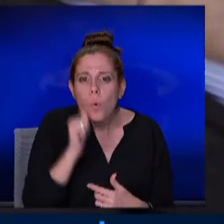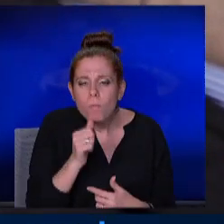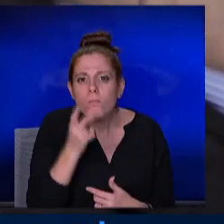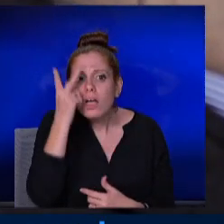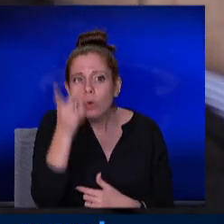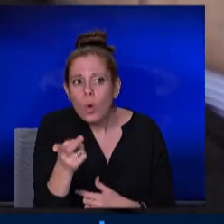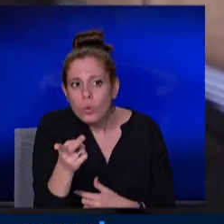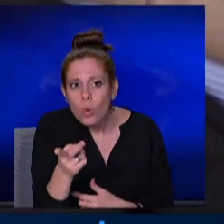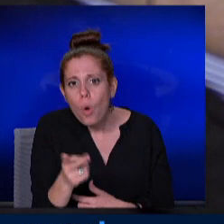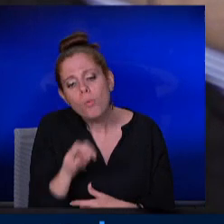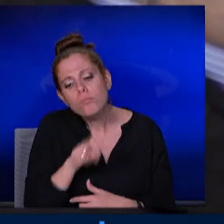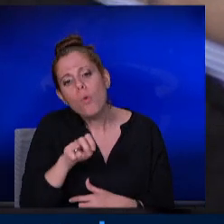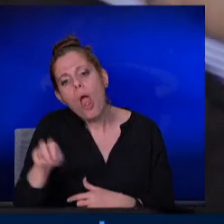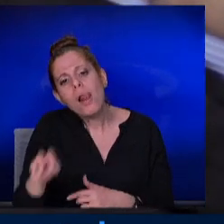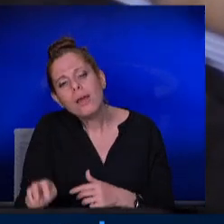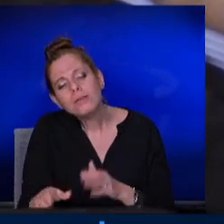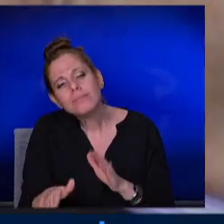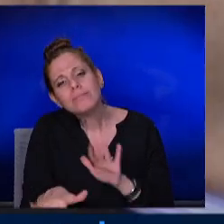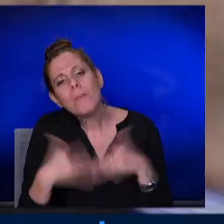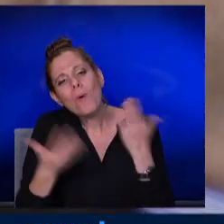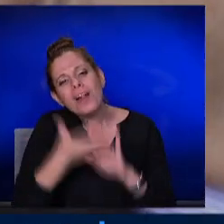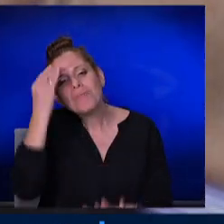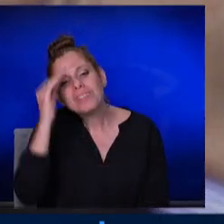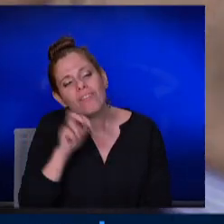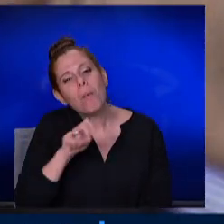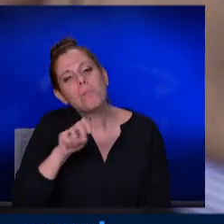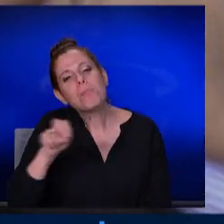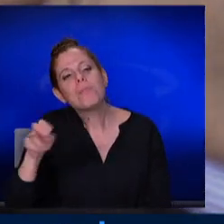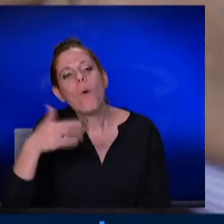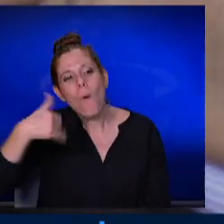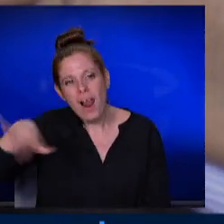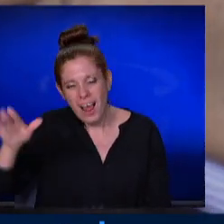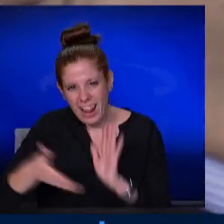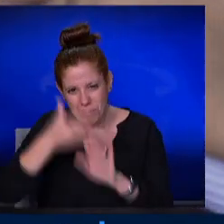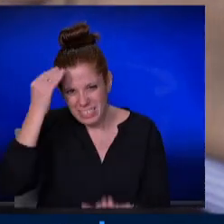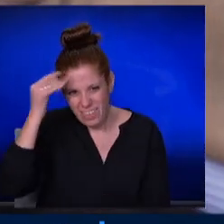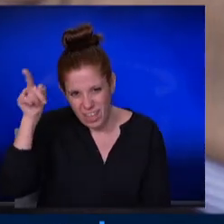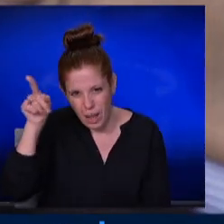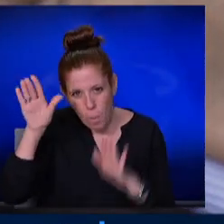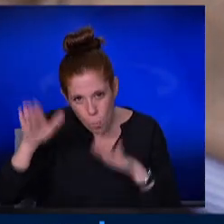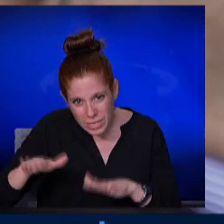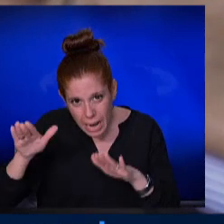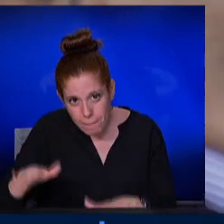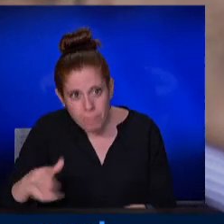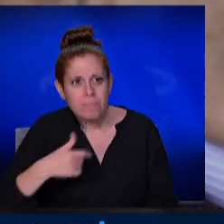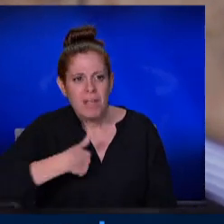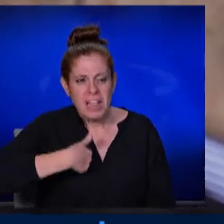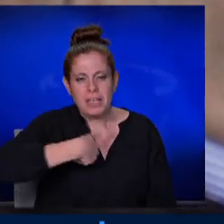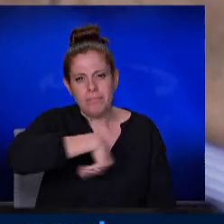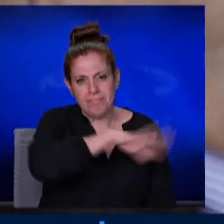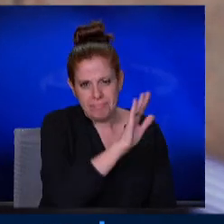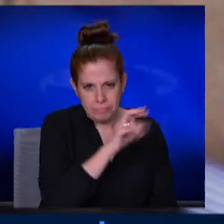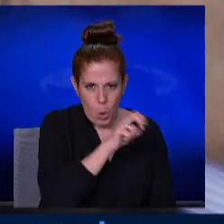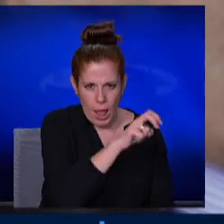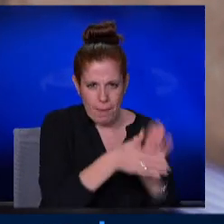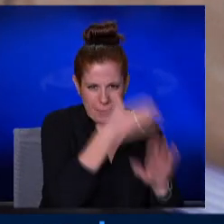אותו, הולך לבית ספר בבוקר, הוא הלך לבית ספר מוסלמי, אני הייתי הולך